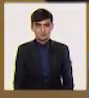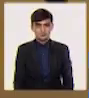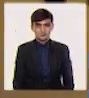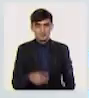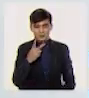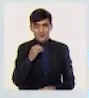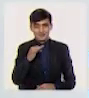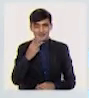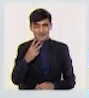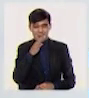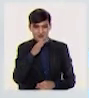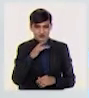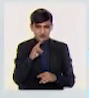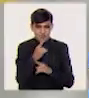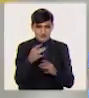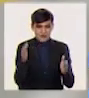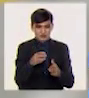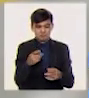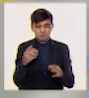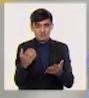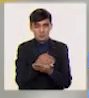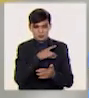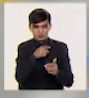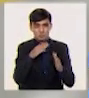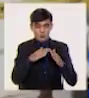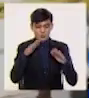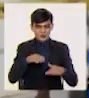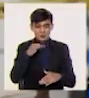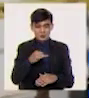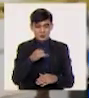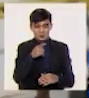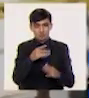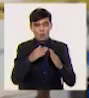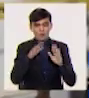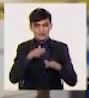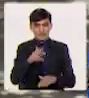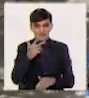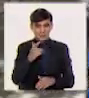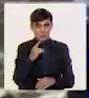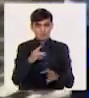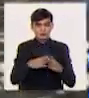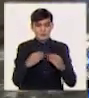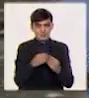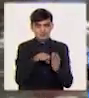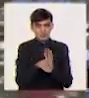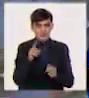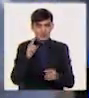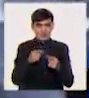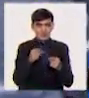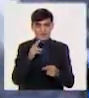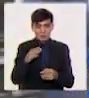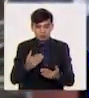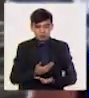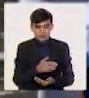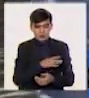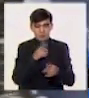Екі және үш жастағы екі бүлдіршіннің мәйіті табылған үй осы. Мамандардың айтуынша бұл баспананы үш баласы бар отбасы жалғалып тұрған. Қайғылы